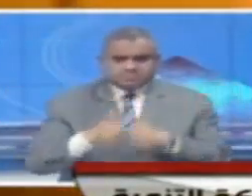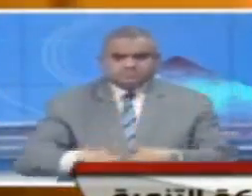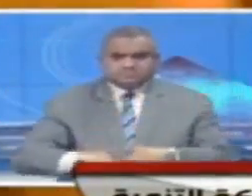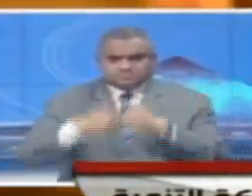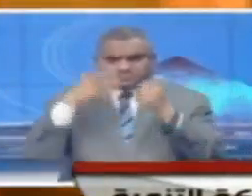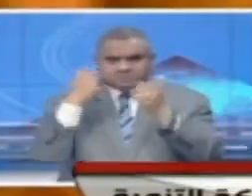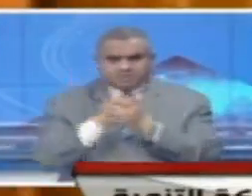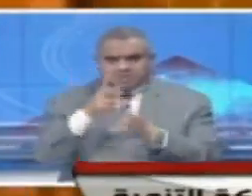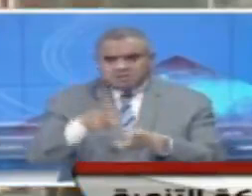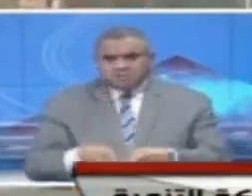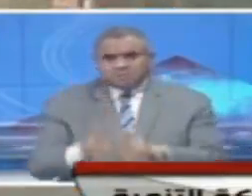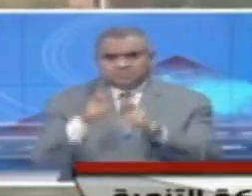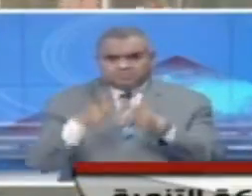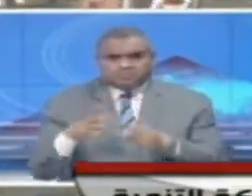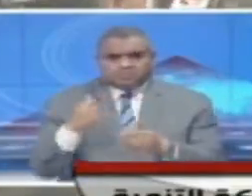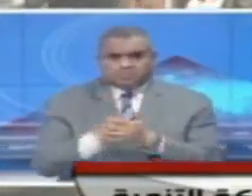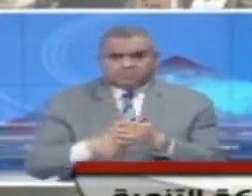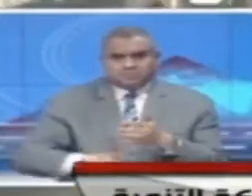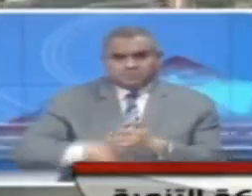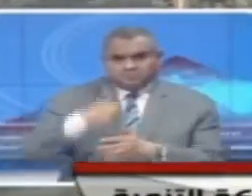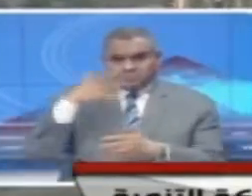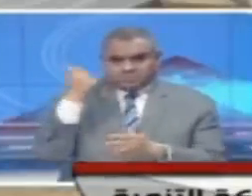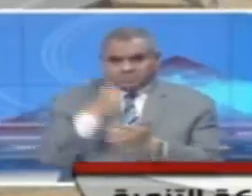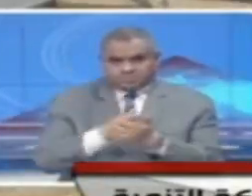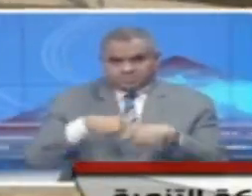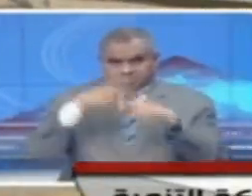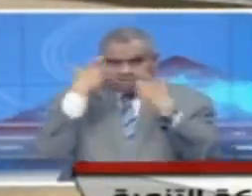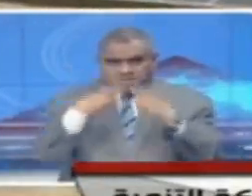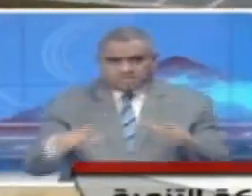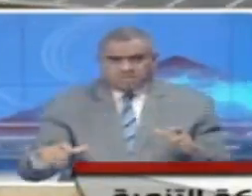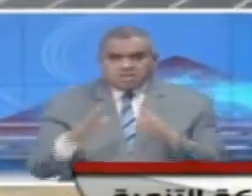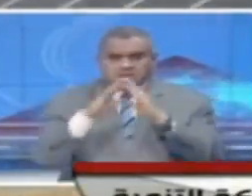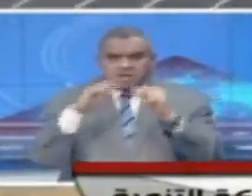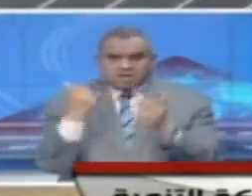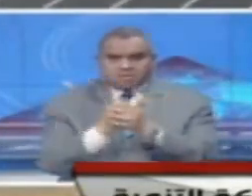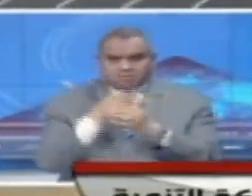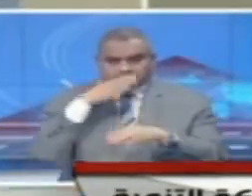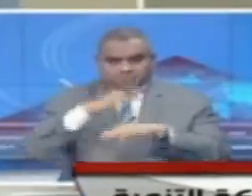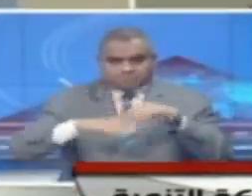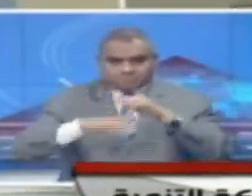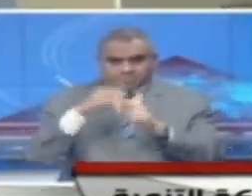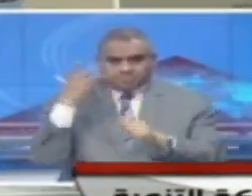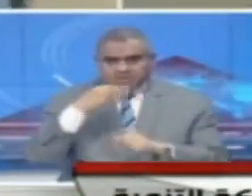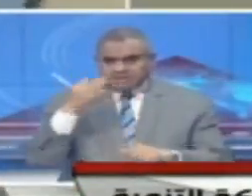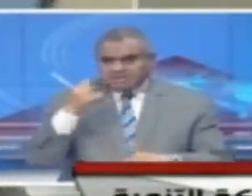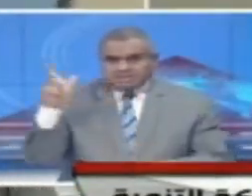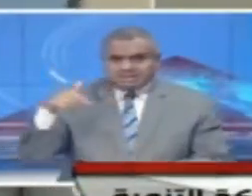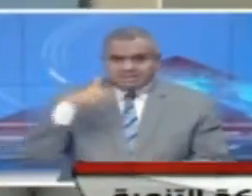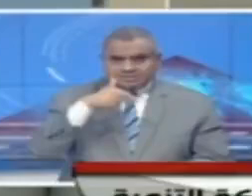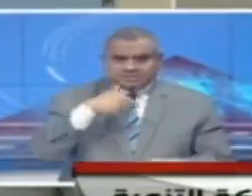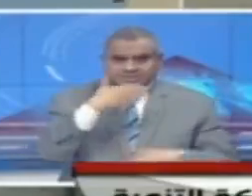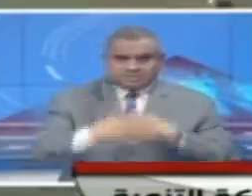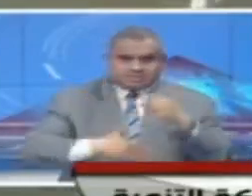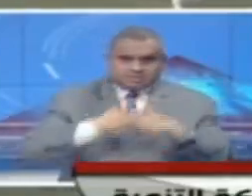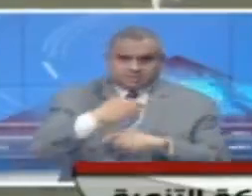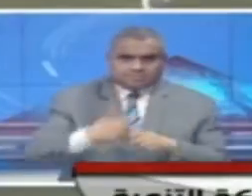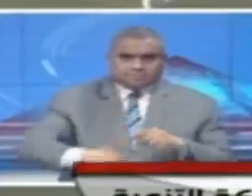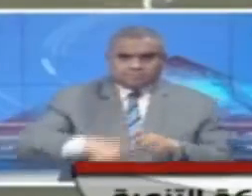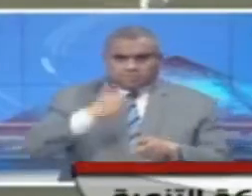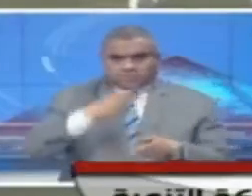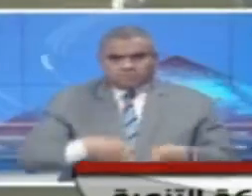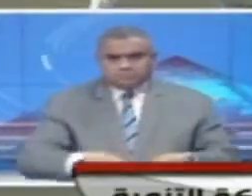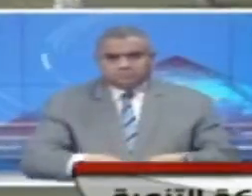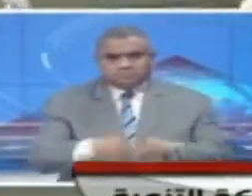للبؤر الإجرامية. إلا أن الدولة المصرية بقوتها بعد 30 من يونيو أفشلت كل